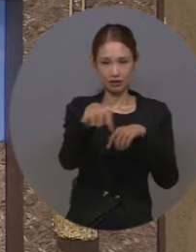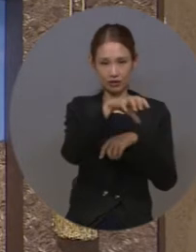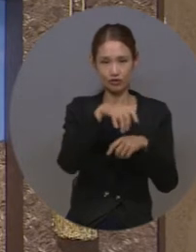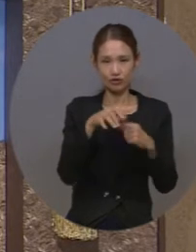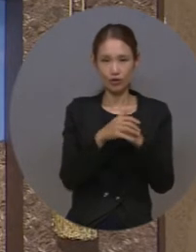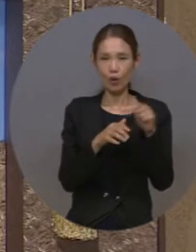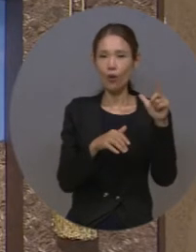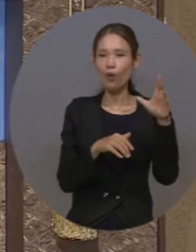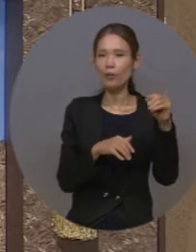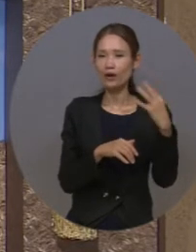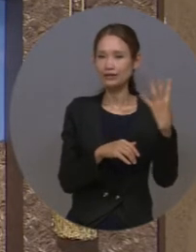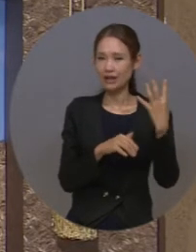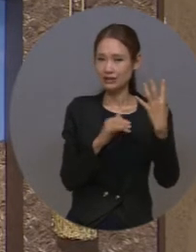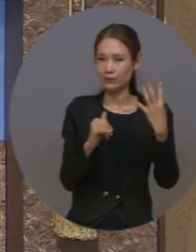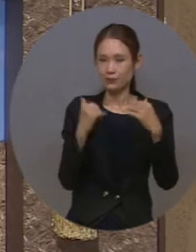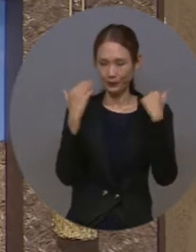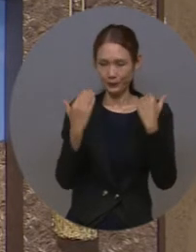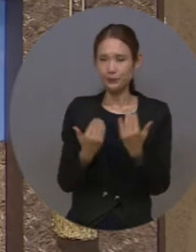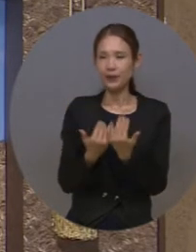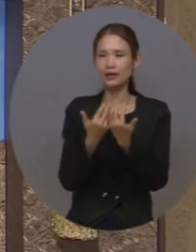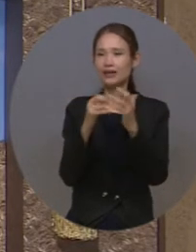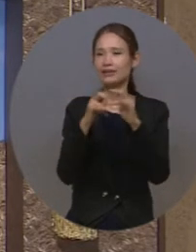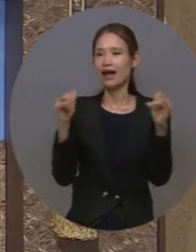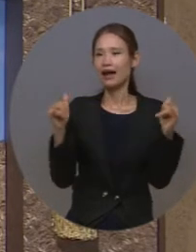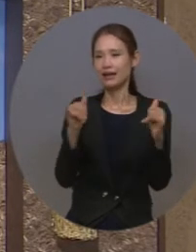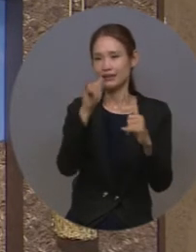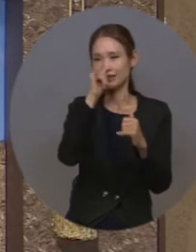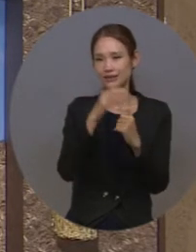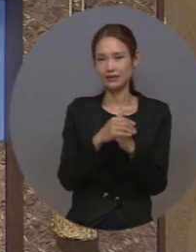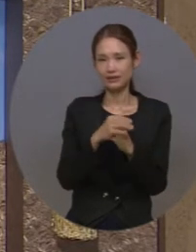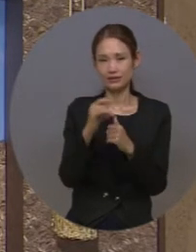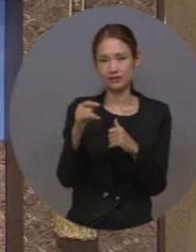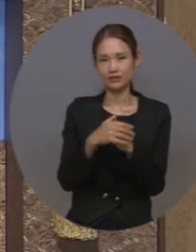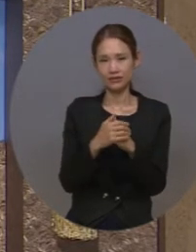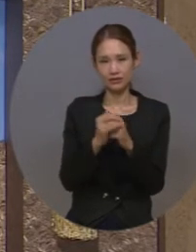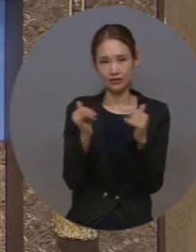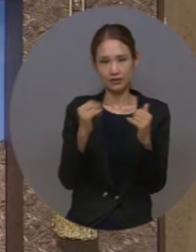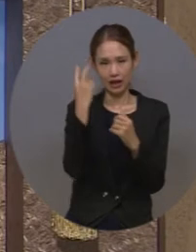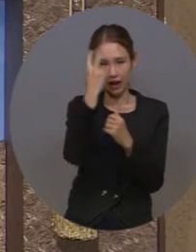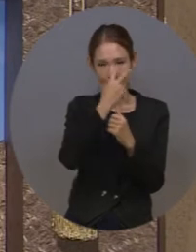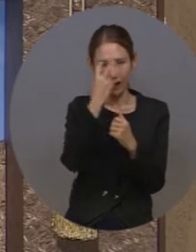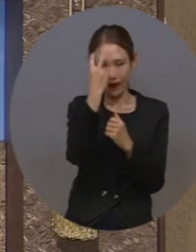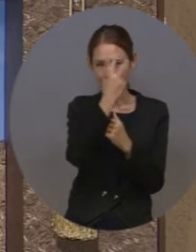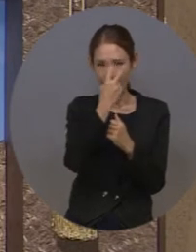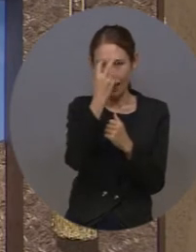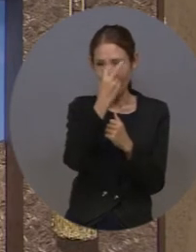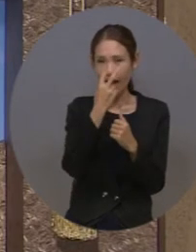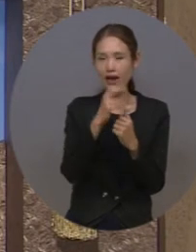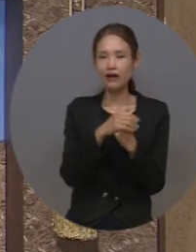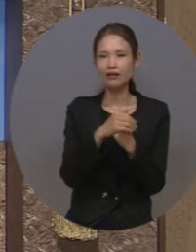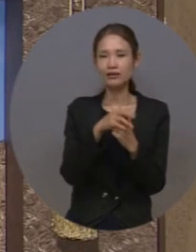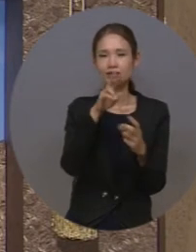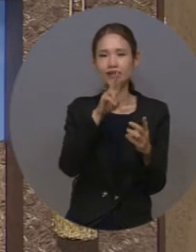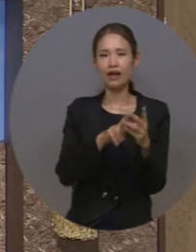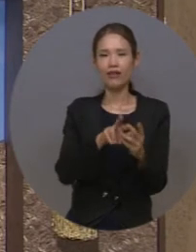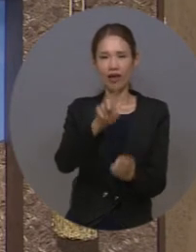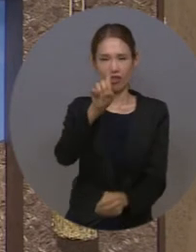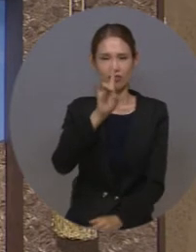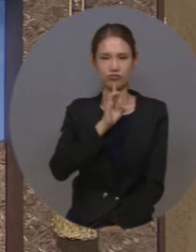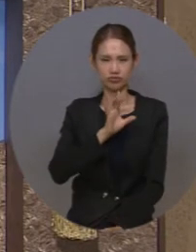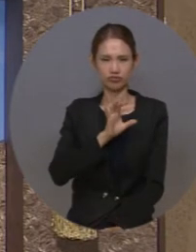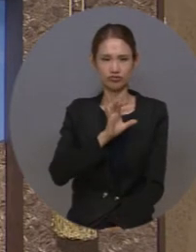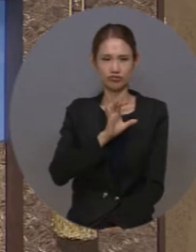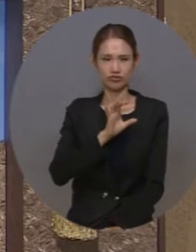5만 4천 명의 발달 장애인이 있는데 이 사람들을 케어해 주는 센터가 하나밖에 없습니다. 이게 수요에 비해서 공급이